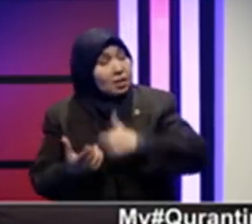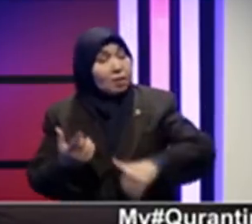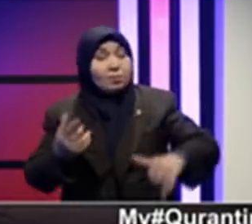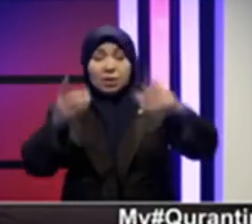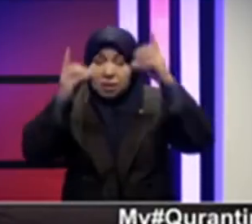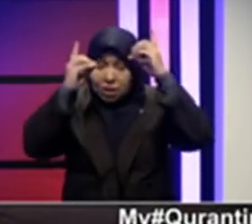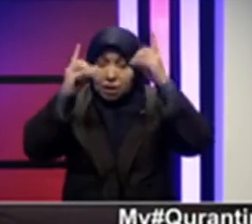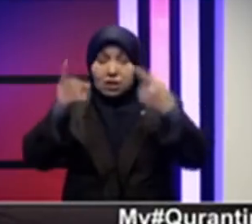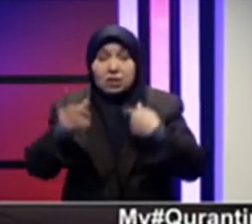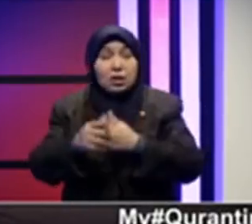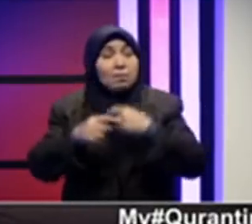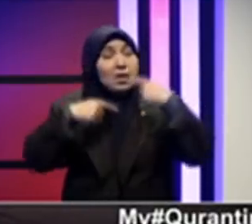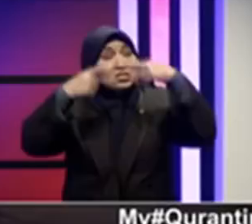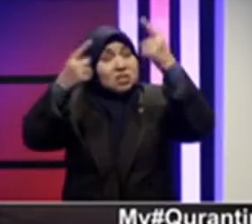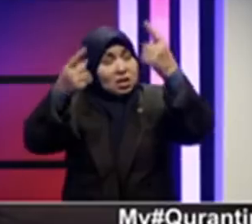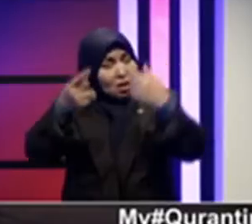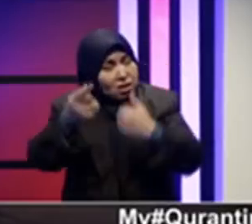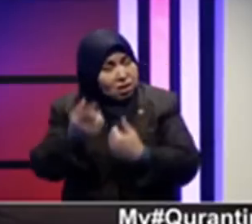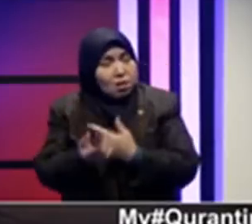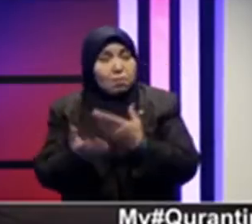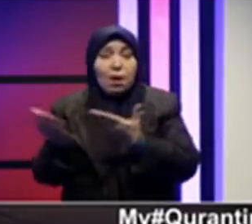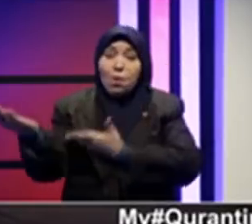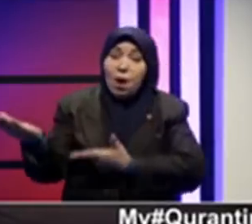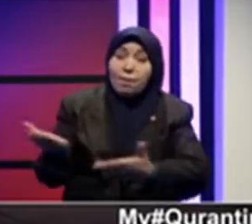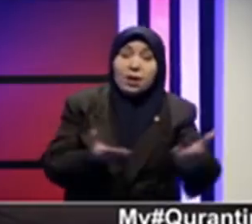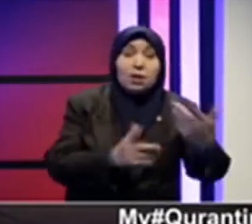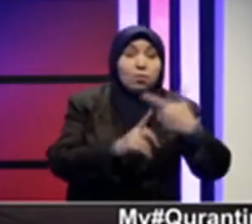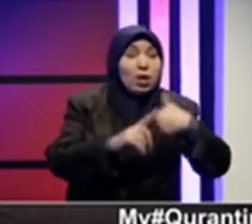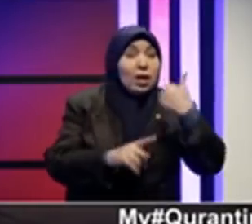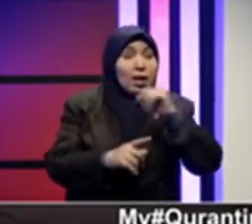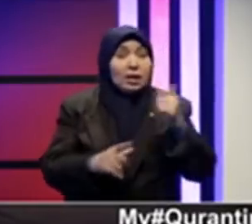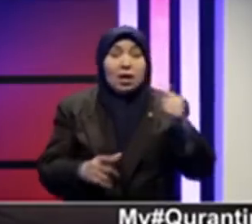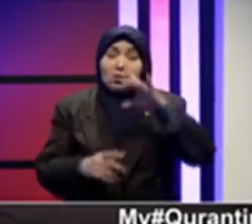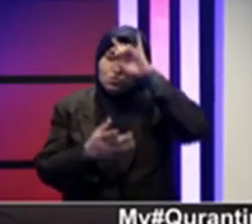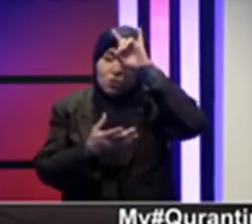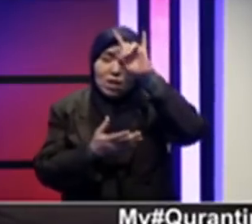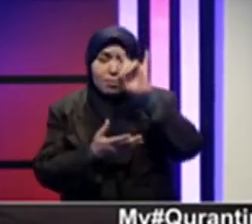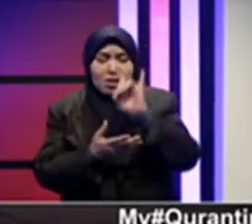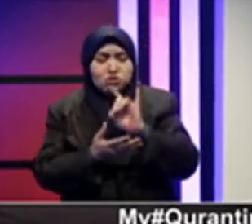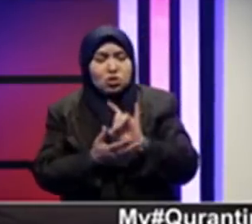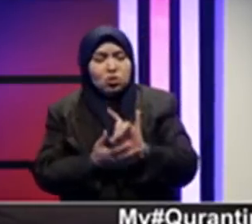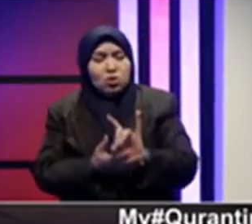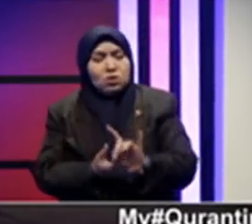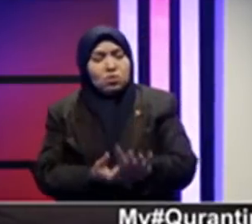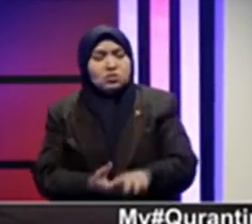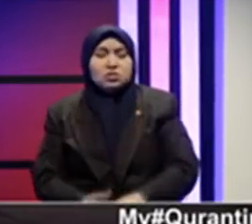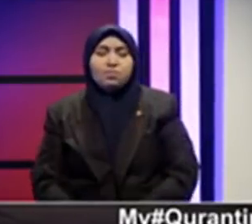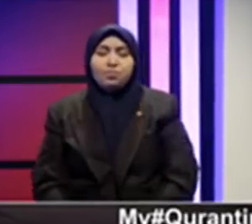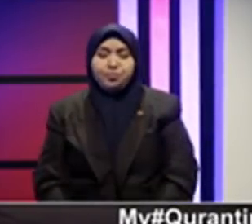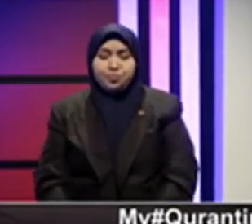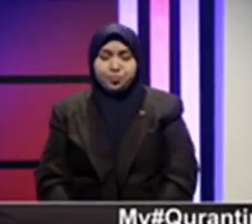berjaya diterjemahkan pada bulan lain insya-Allah. A'udzubillahi minasyaitonir rajim.